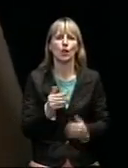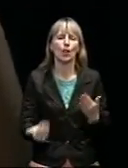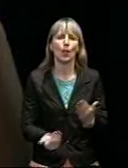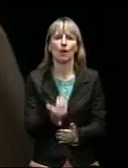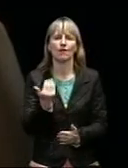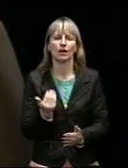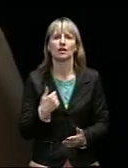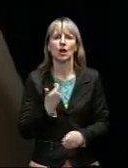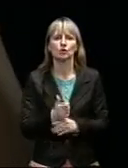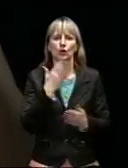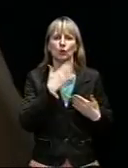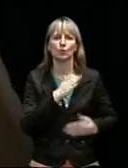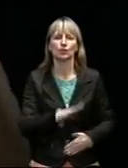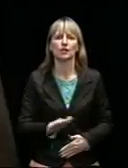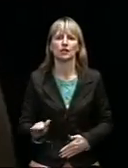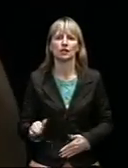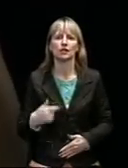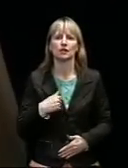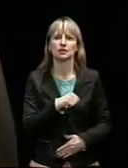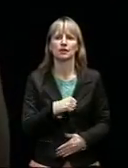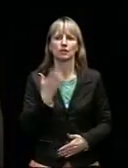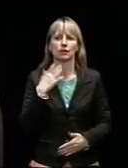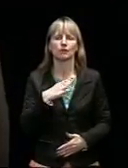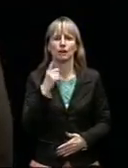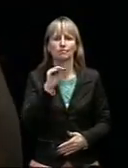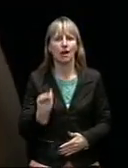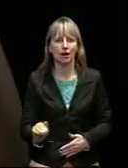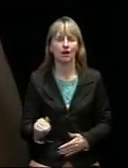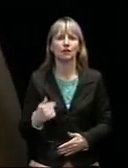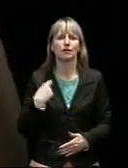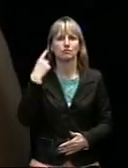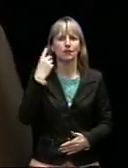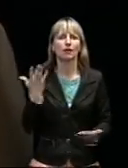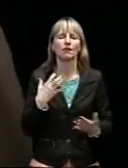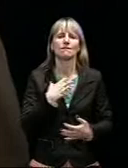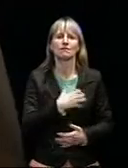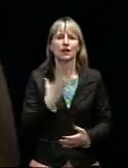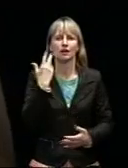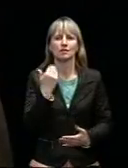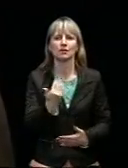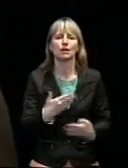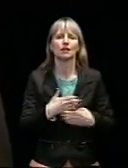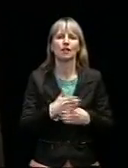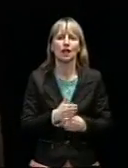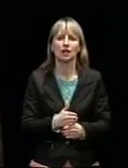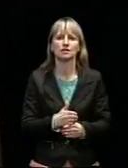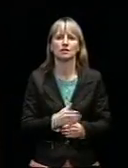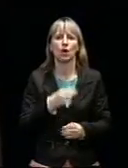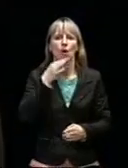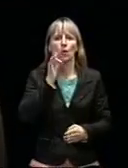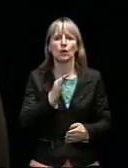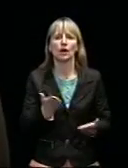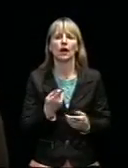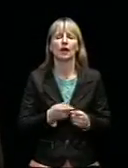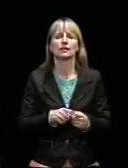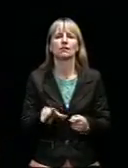Я очень люблю детей, я сама когда-то была ребенком, я понимаю, как это важно, когда с тобой делятся опытом, как это